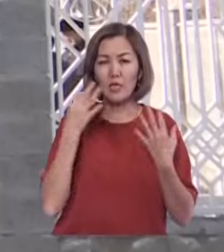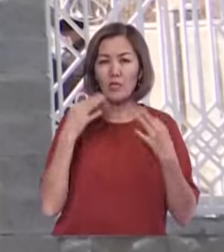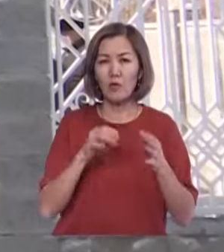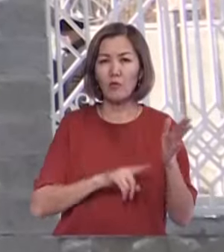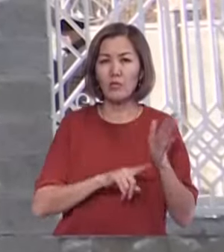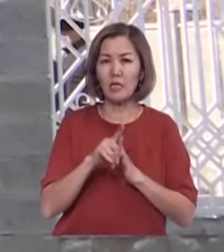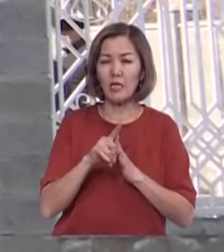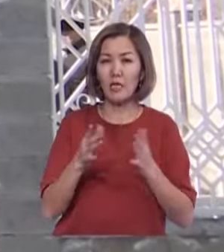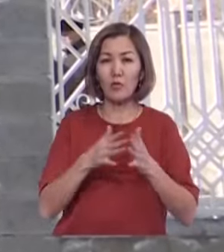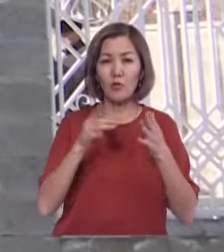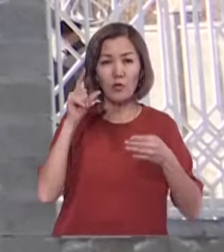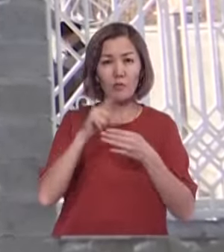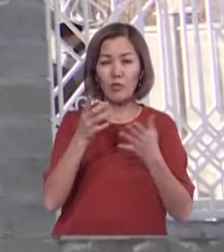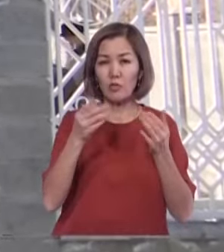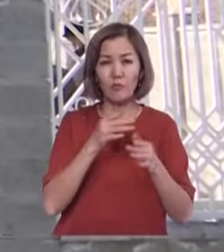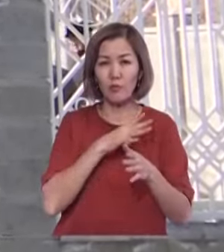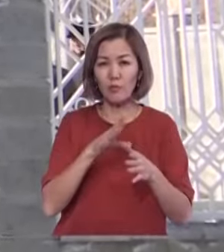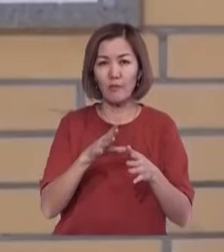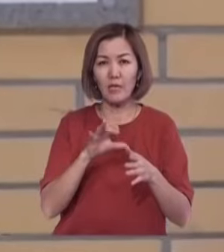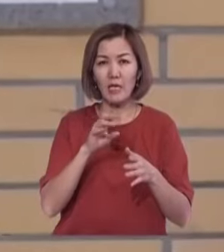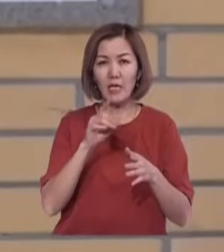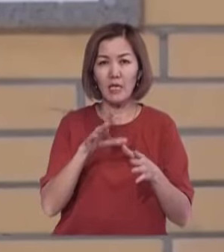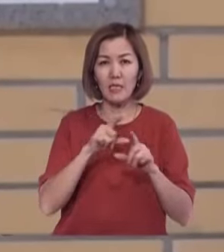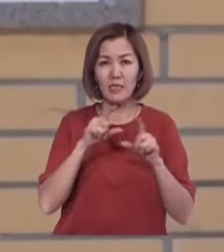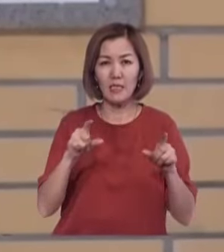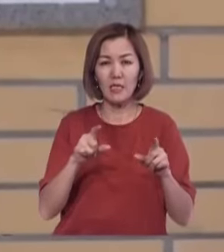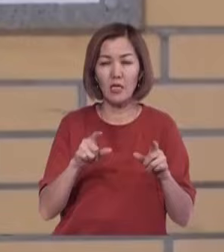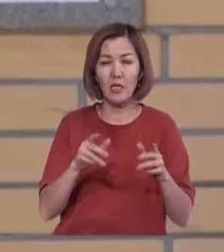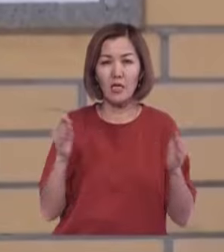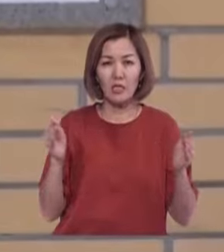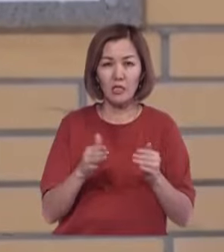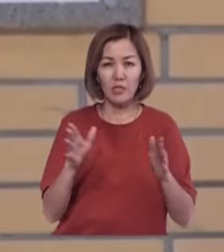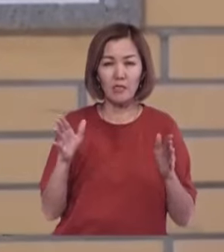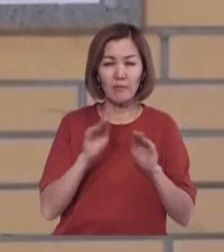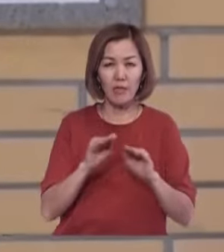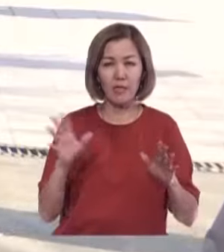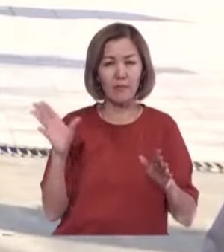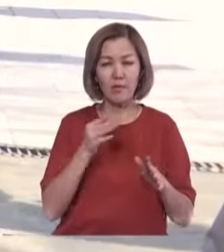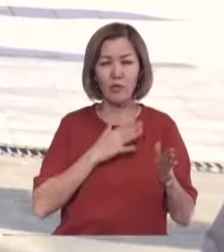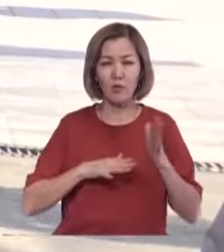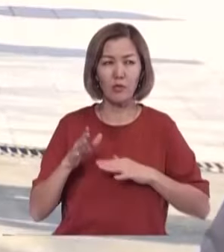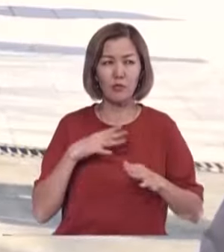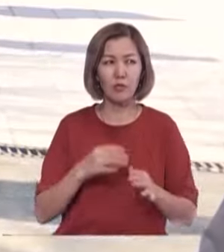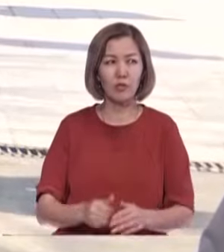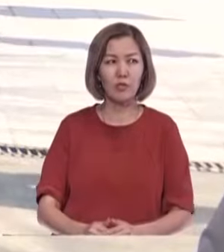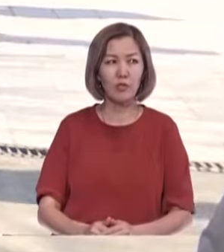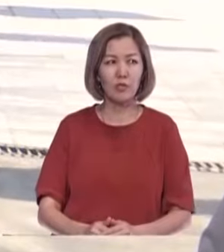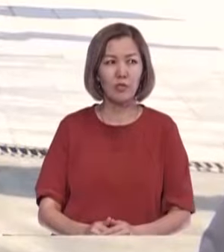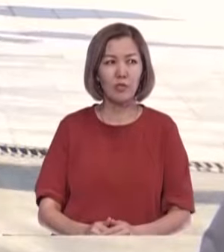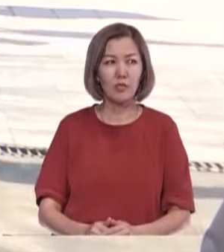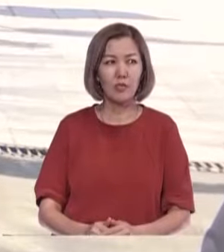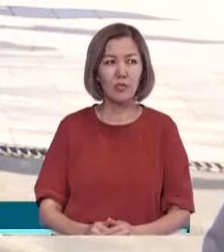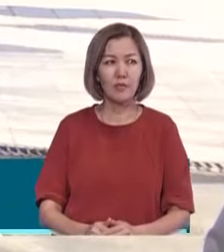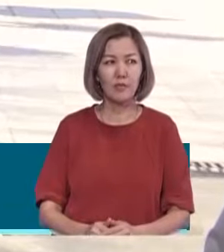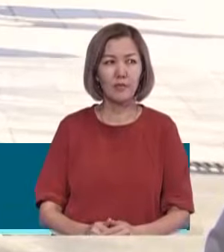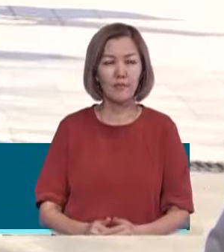үлкен мешіт бұйырмапты. Еңселі ғимаратқа үлкен де кіші де шын қуанып жүр. Дін жоқ жерде береке